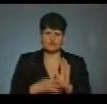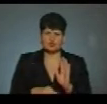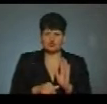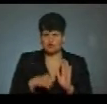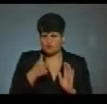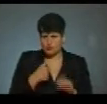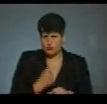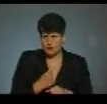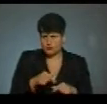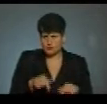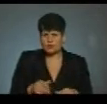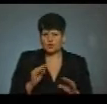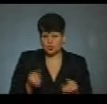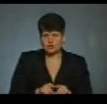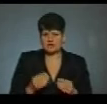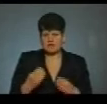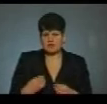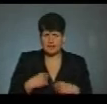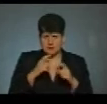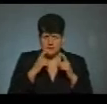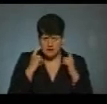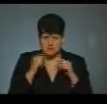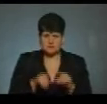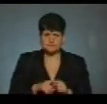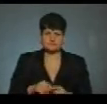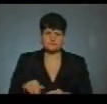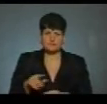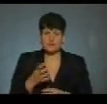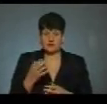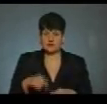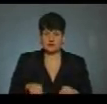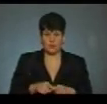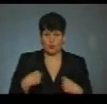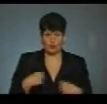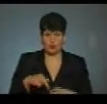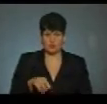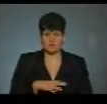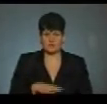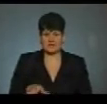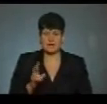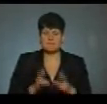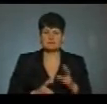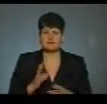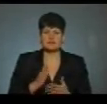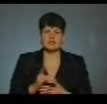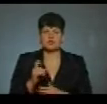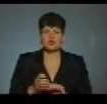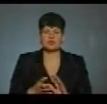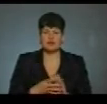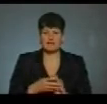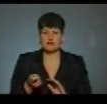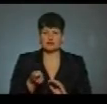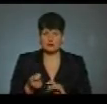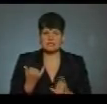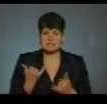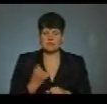1996 року. Теж давали нам маски, ми теж ходили. Ну, такому ще ми ще не ходили. На підприємстві є 109 кондукторів, зараз